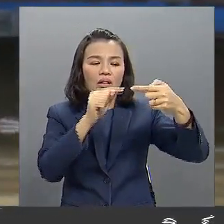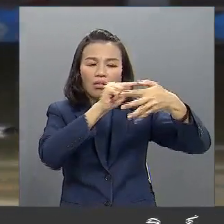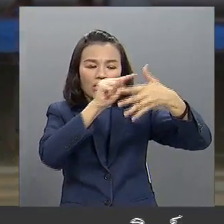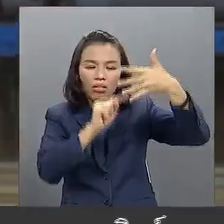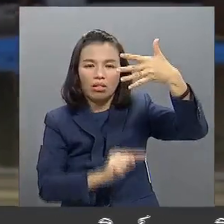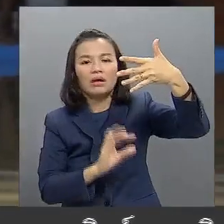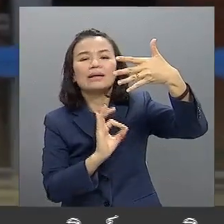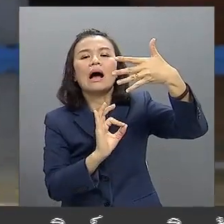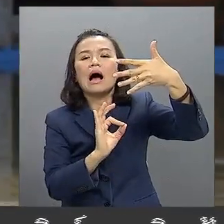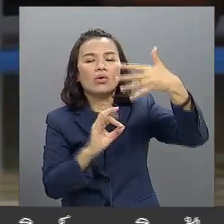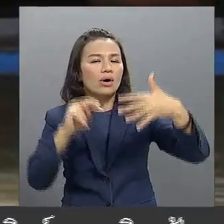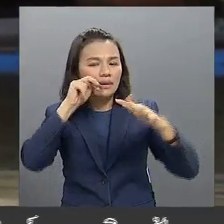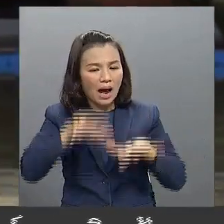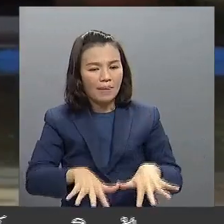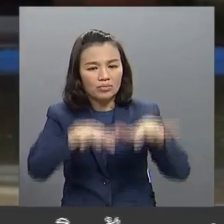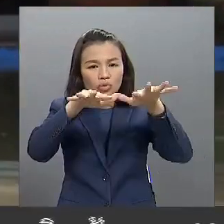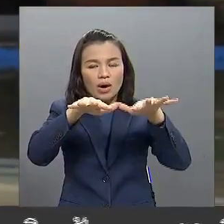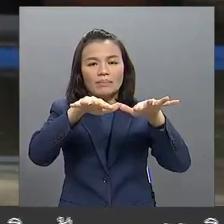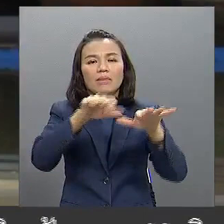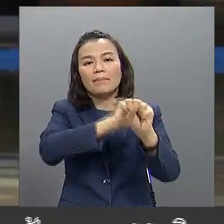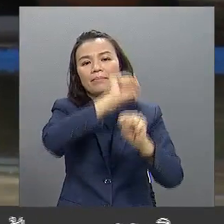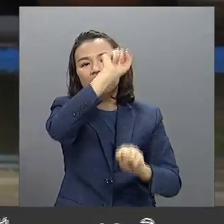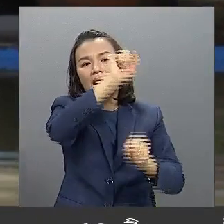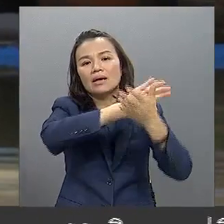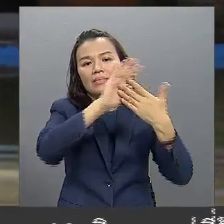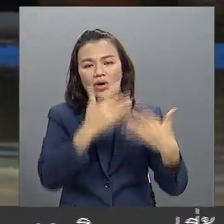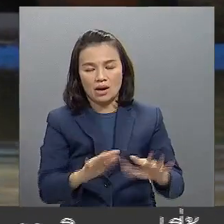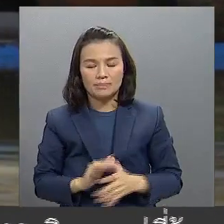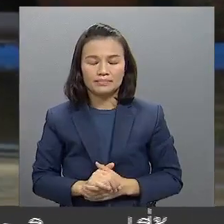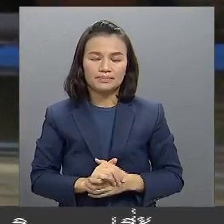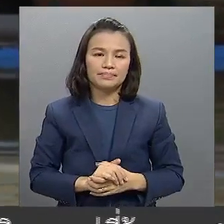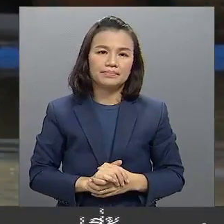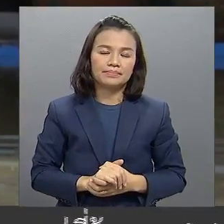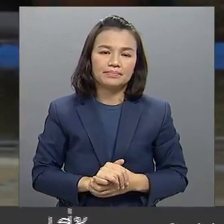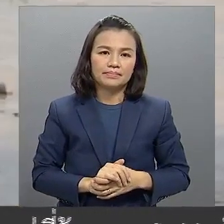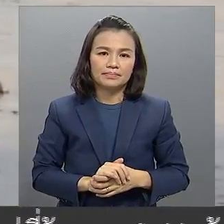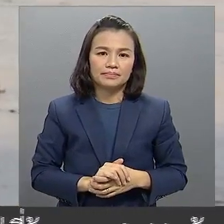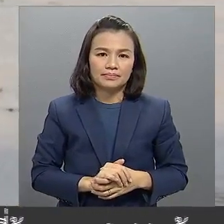นาเดิมเขียนซาชัยบุรีพุนพินและอำเภอบ้านนาสารค่ะ